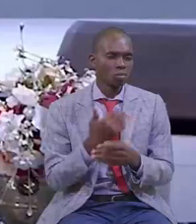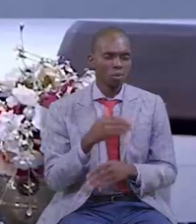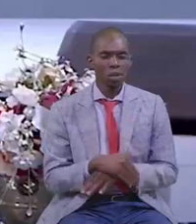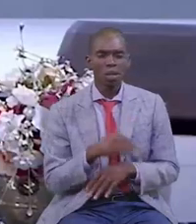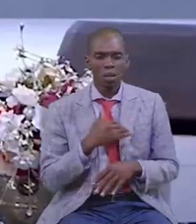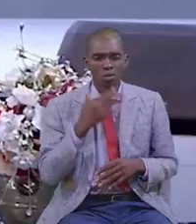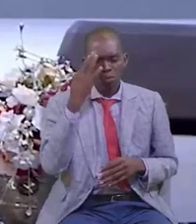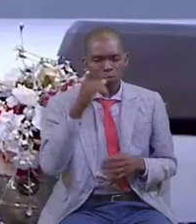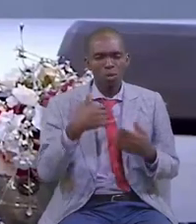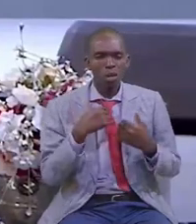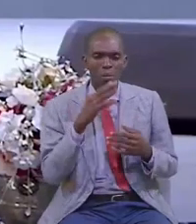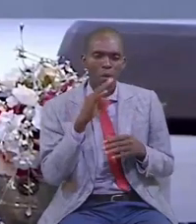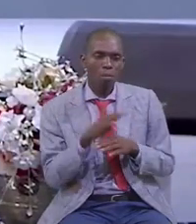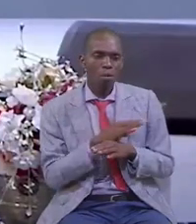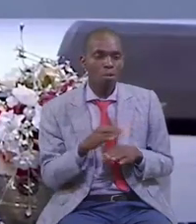On veut dormir un peu.